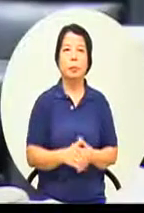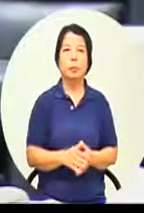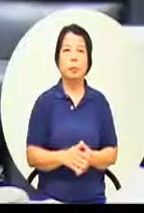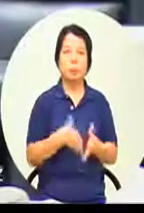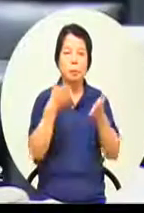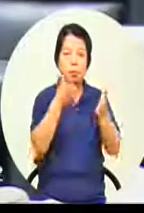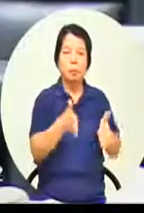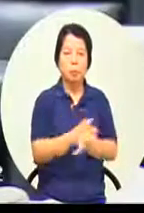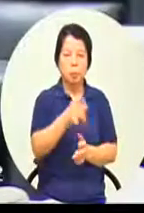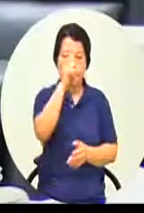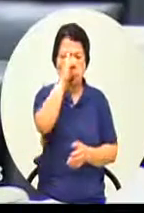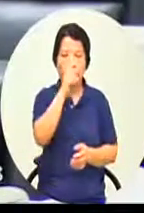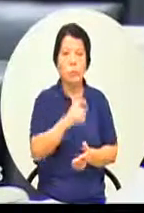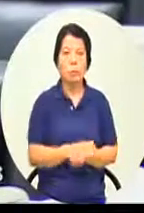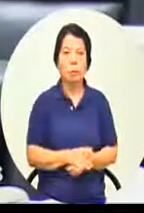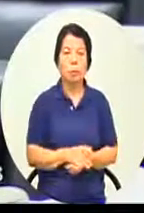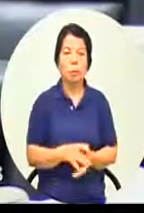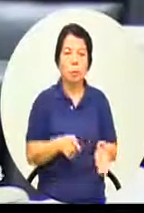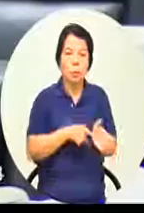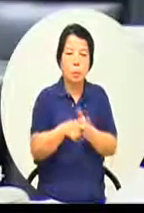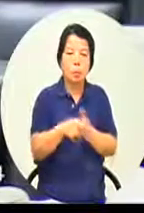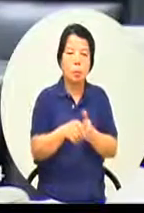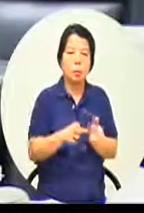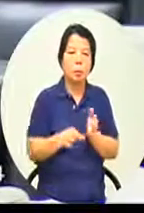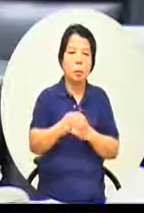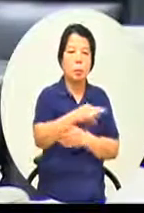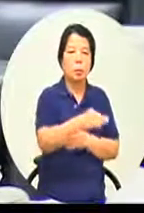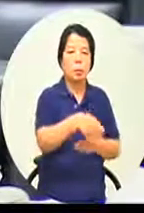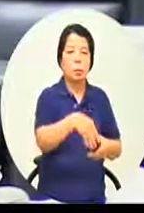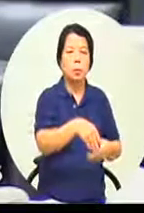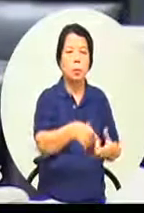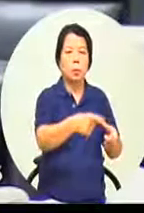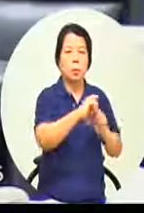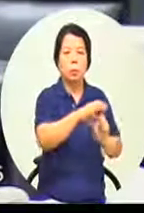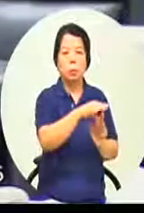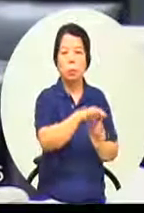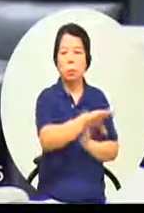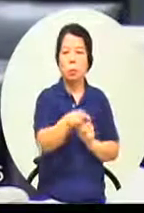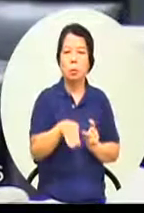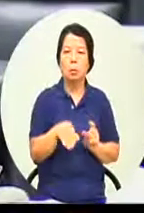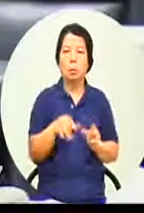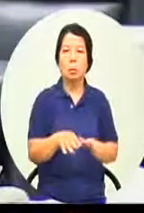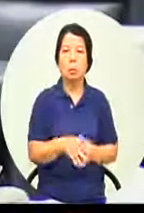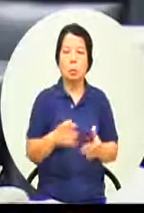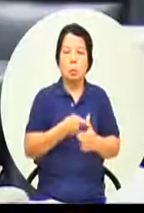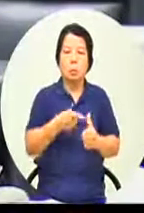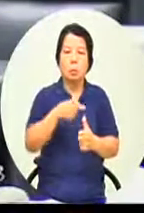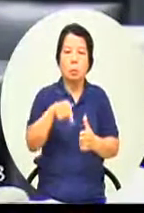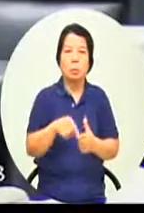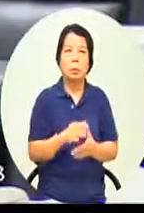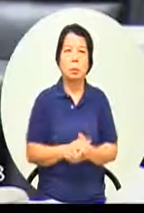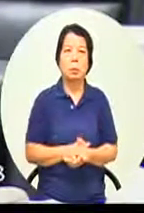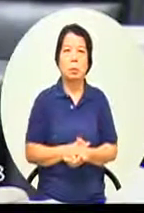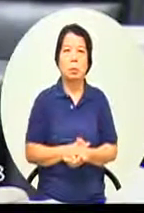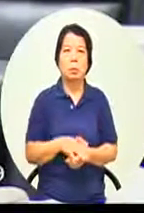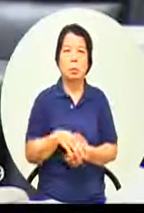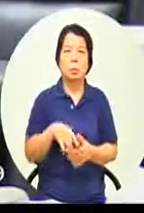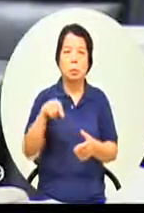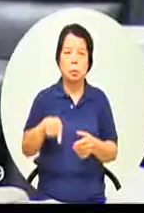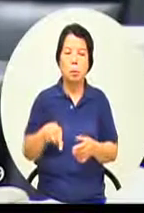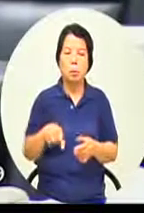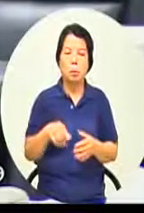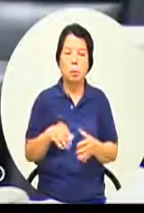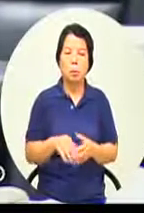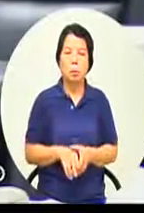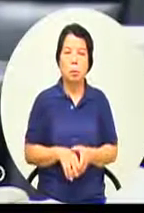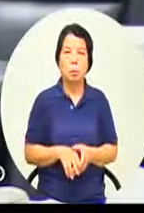是我们希望从这边本来是直行回转回来在这边等，但是我们希望说从这边转，然后这边刚好有一